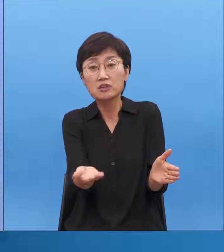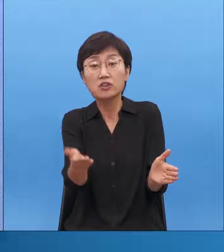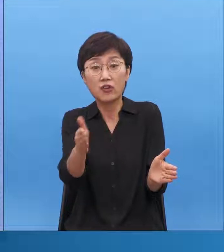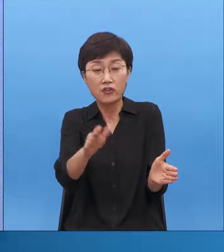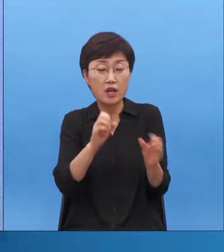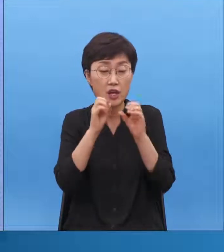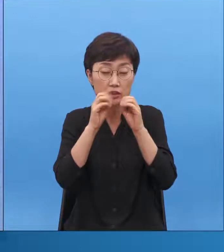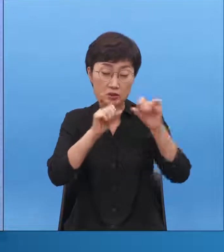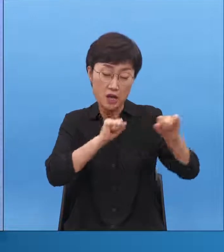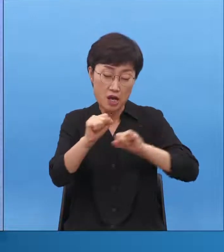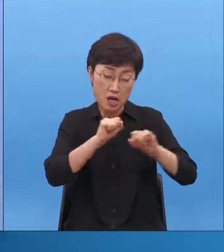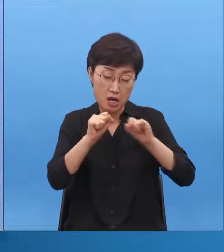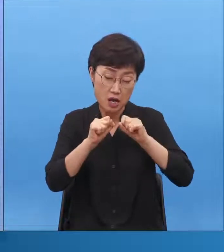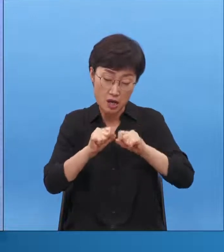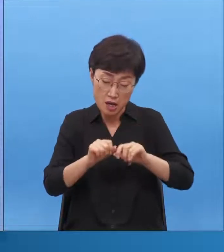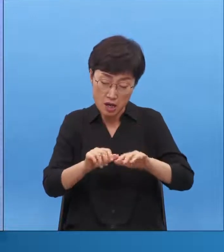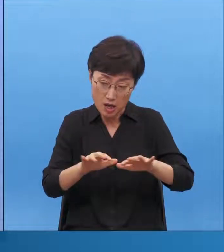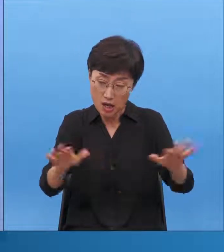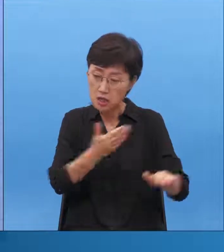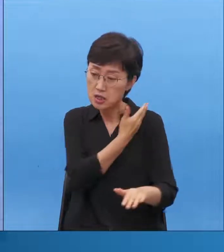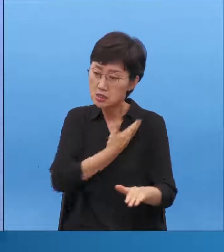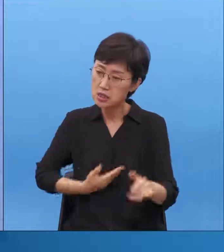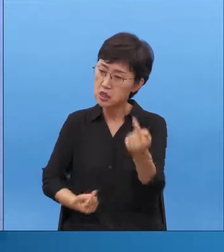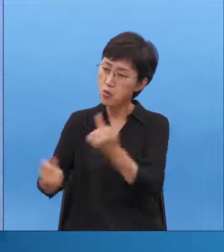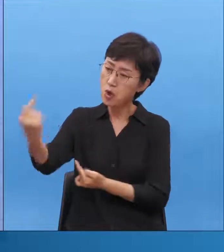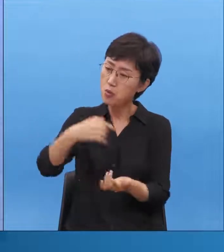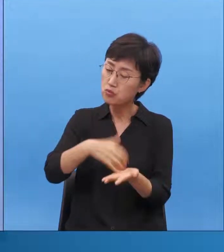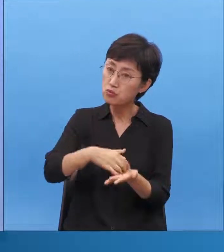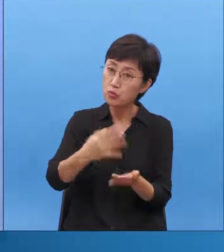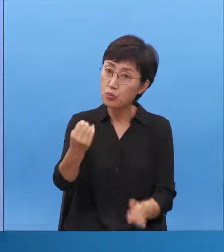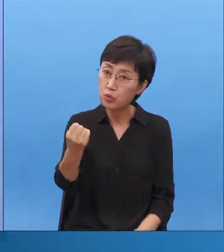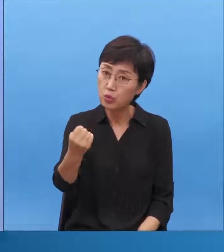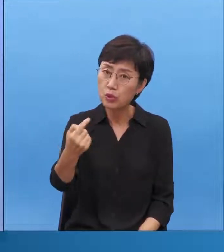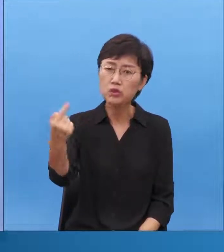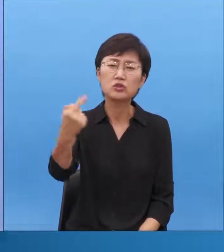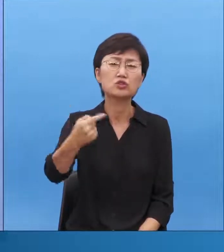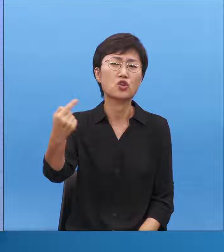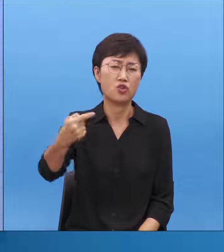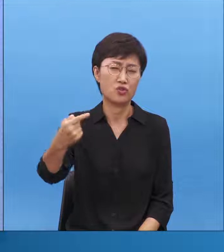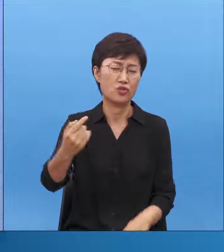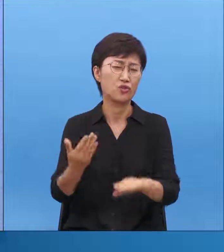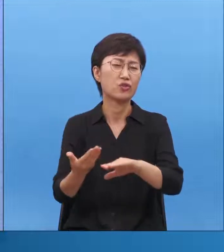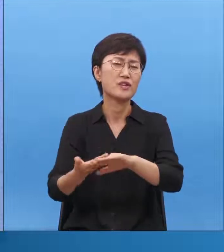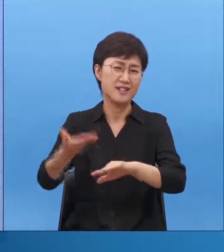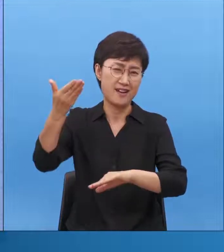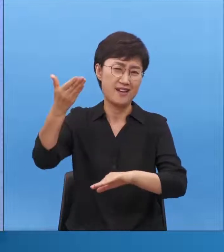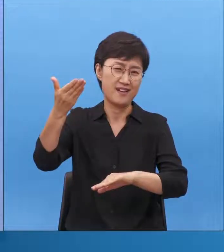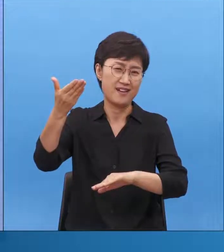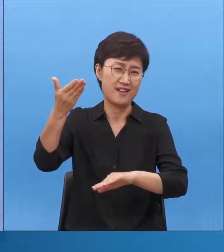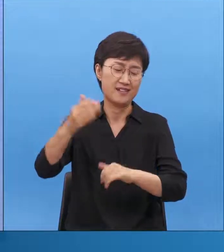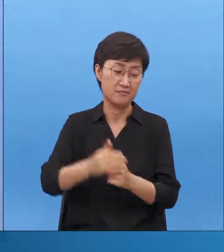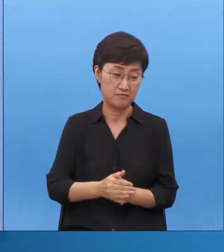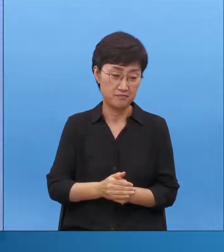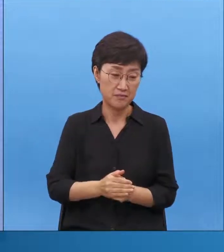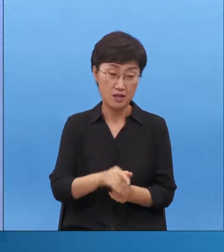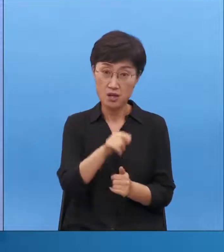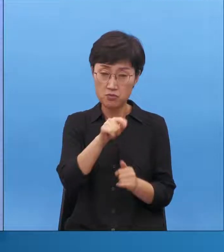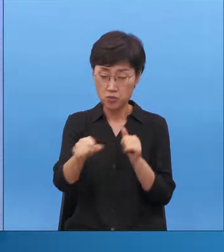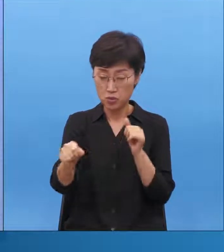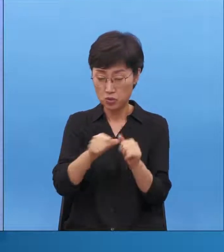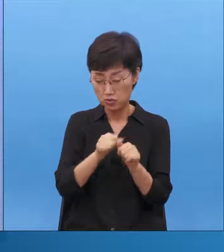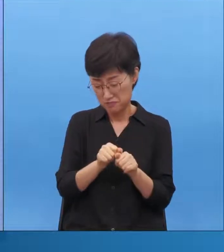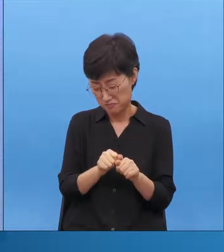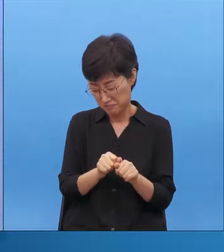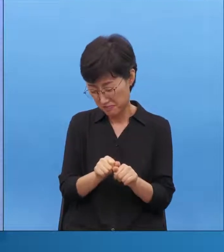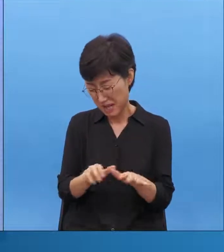lower basement, but we had over 1,000 disciples. 네, 그러니까 여기저기서 훈련 요청을 하고 또 훈련 받으러 오게